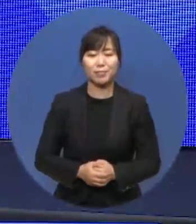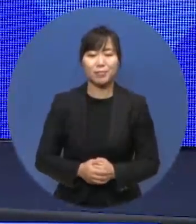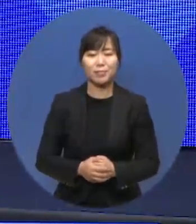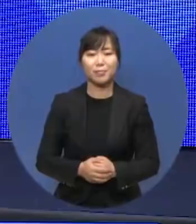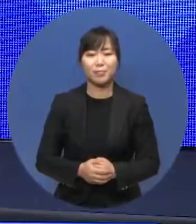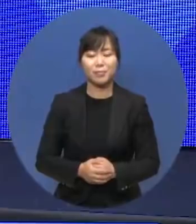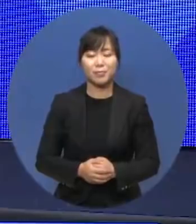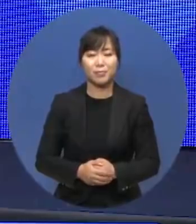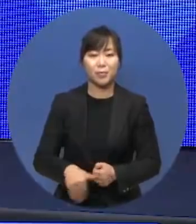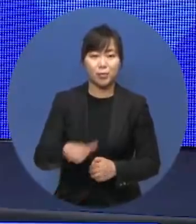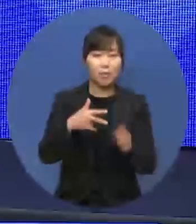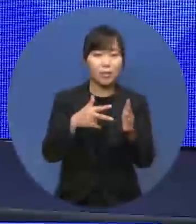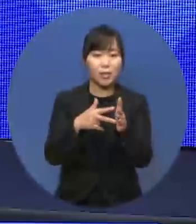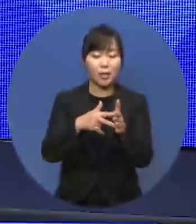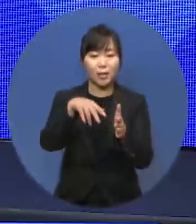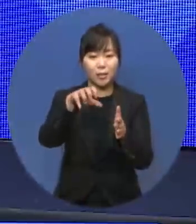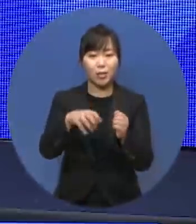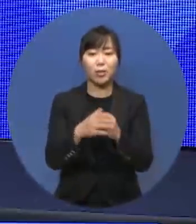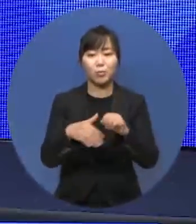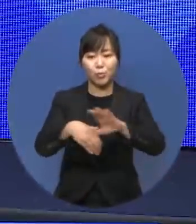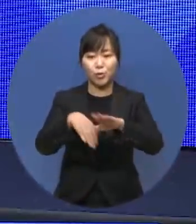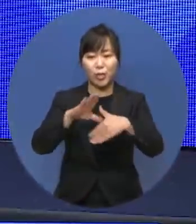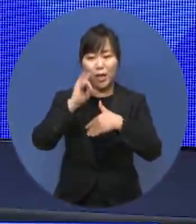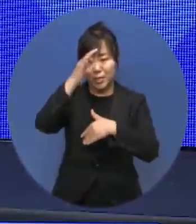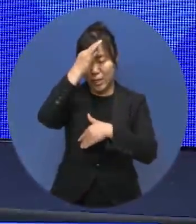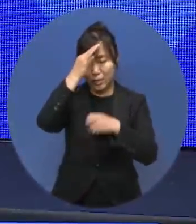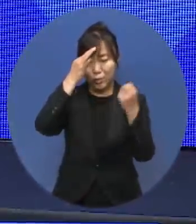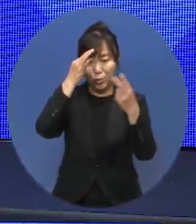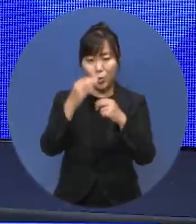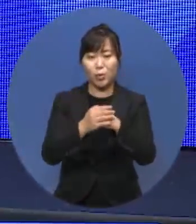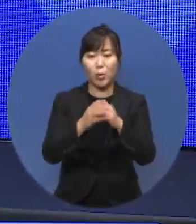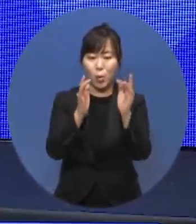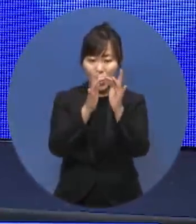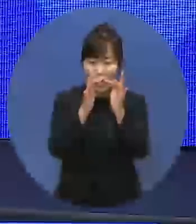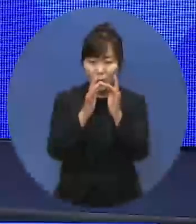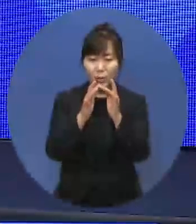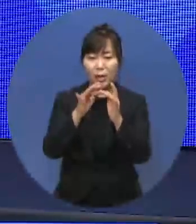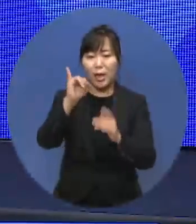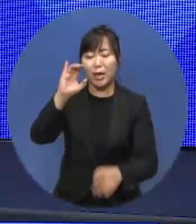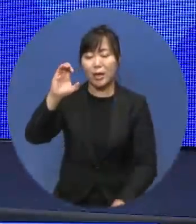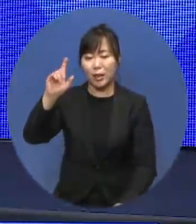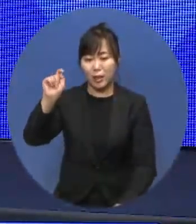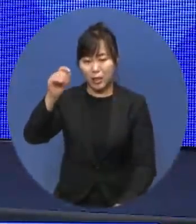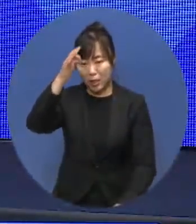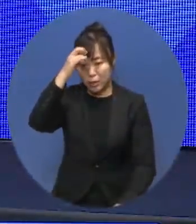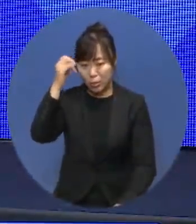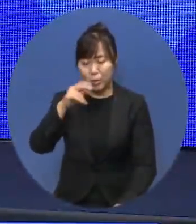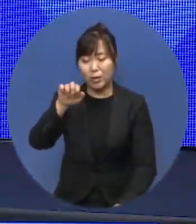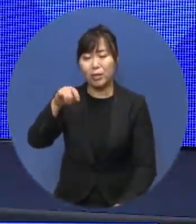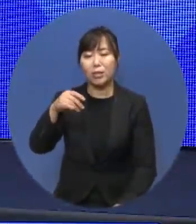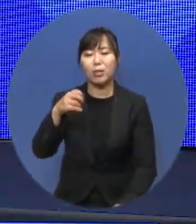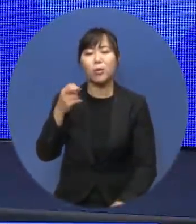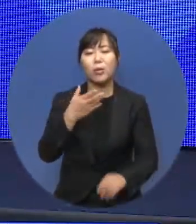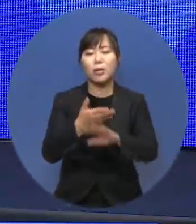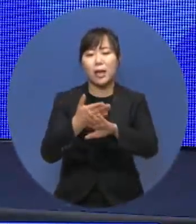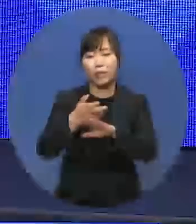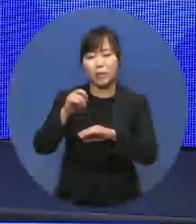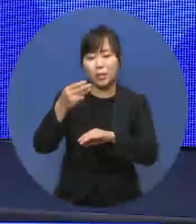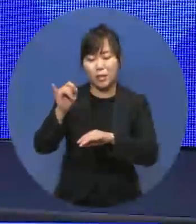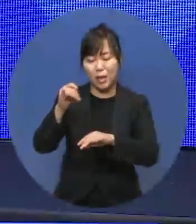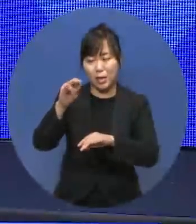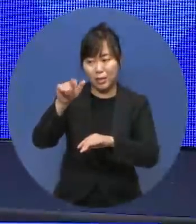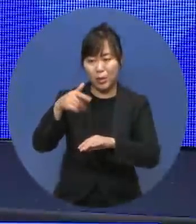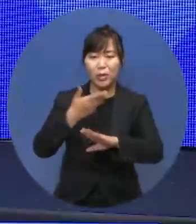그래서 저희 재단에서는 이 문화예술과 온라인 또 ICT 기술 또한 이제 좀 다른 분야, 클래식이 아닌